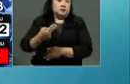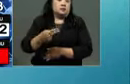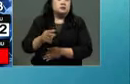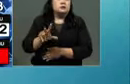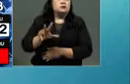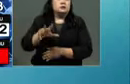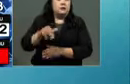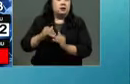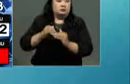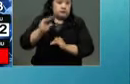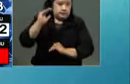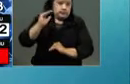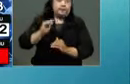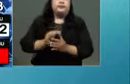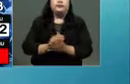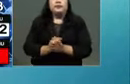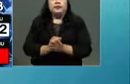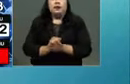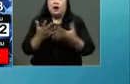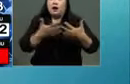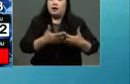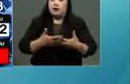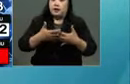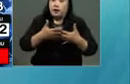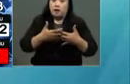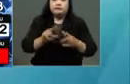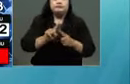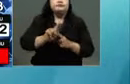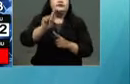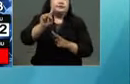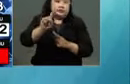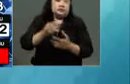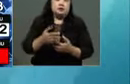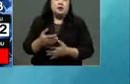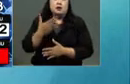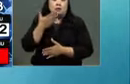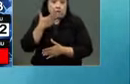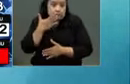แสนกว่าคนแล้วนะครับเพิ่มวันเดียวเมื่อวานนี้แสนเจ็ดประทานโทษครับแสนเจ็ดพันกว่าคนนะครับแล้วก็ก็เสียชีวิตไปก็เมื่อวานที่เพิ่มขึ้นสองพันเก้าร้อยกว่าคนนะครับทำให้ยอดรวมเป็นสามแสนเจ็ดหมื่นสามพันกว่าคนนะครับ3อเมริกายังเป็นดับที่ 1